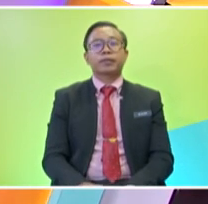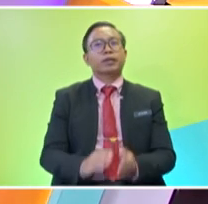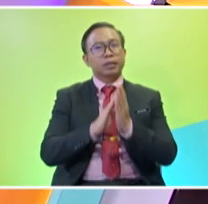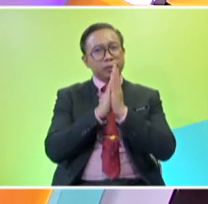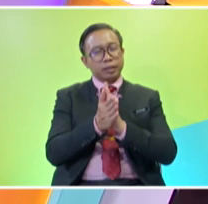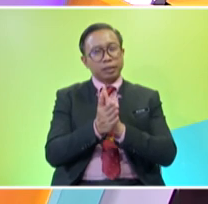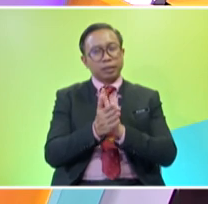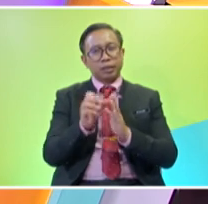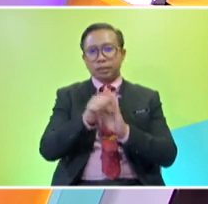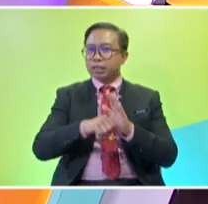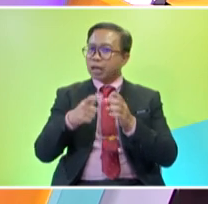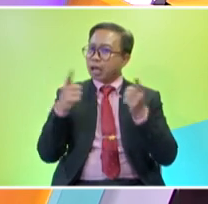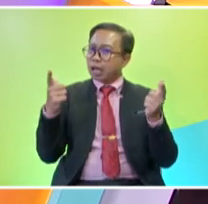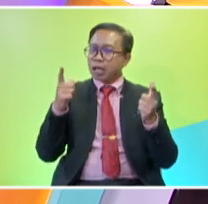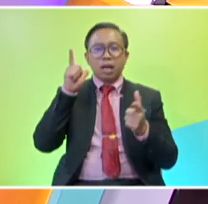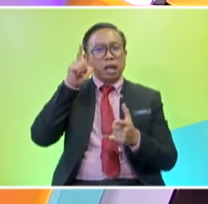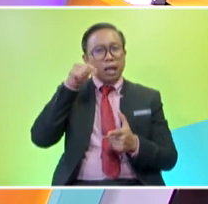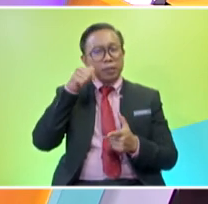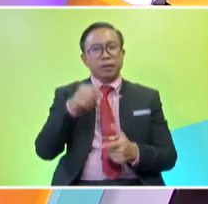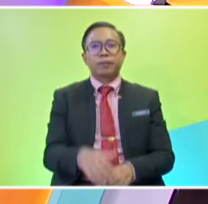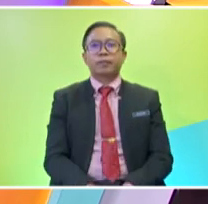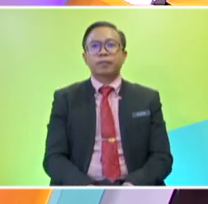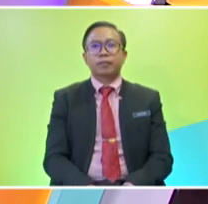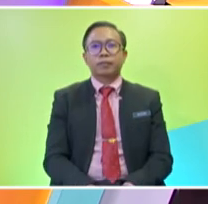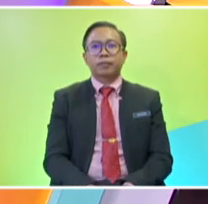selain depade lemon